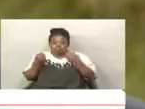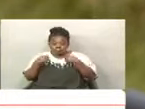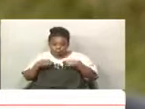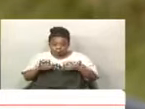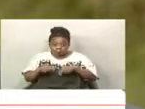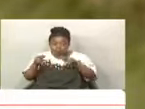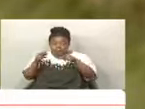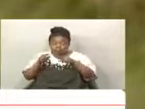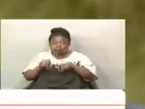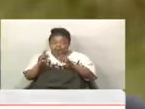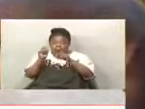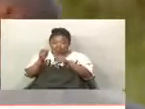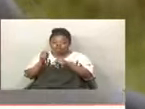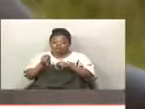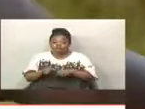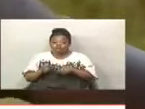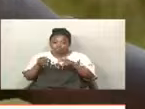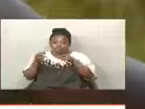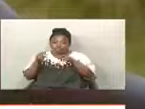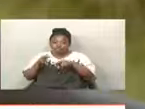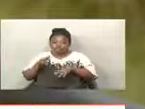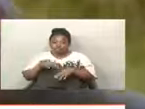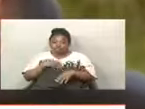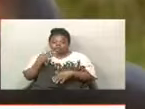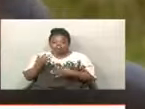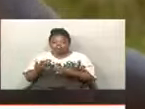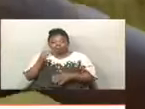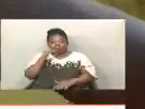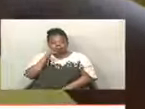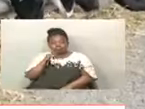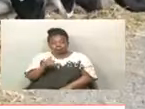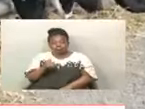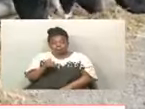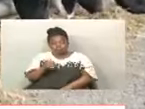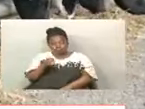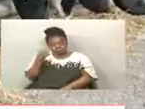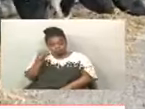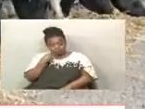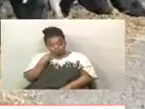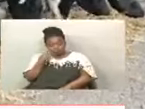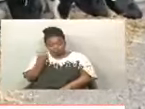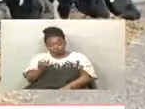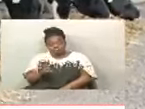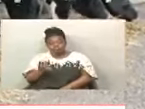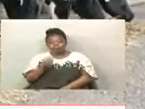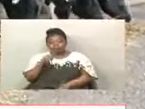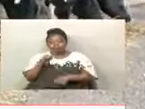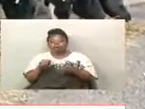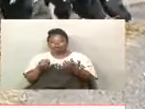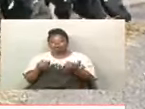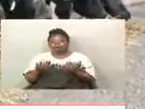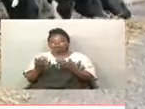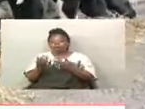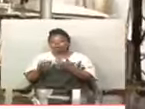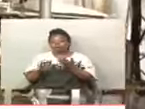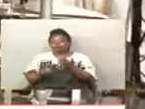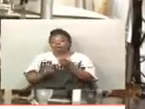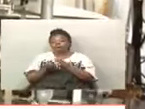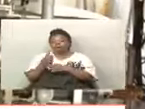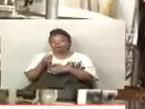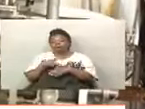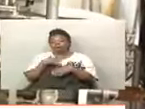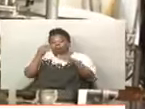activities happening on the farm is happening on my phone. The phone alerts me these days about the expected date of my